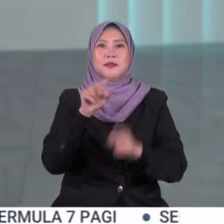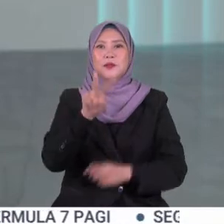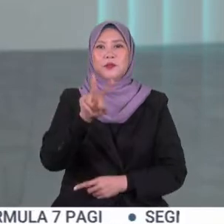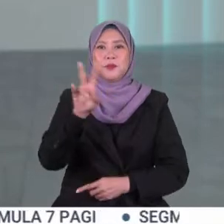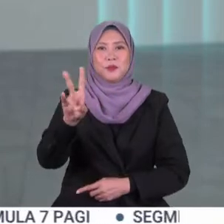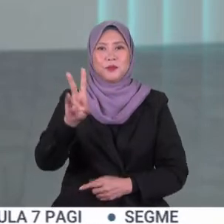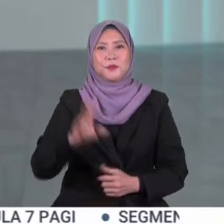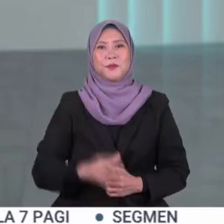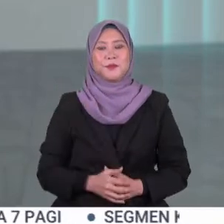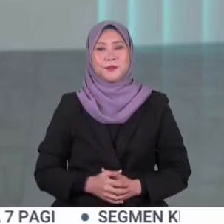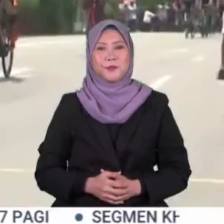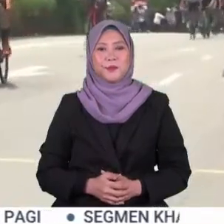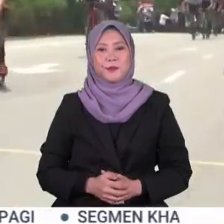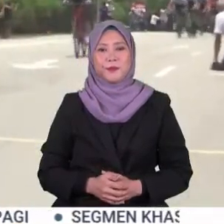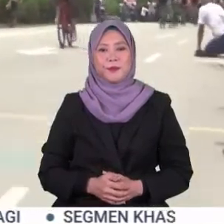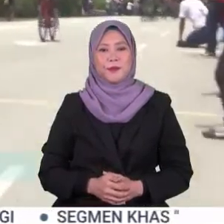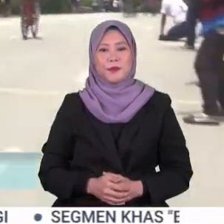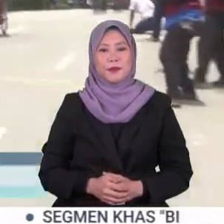ke-27.